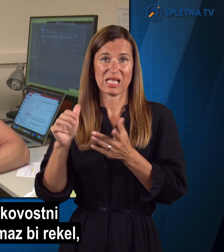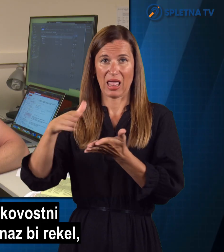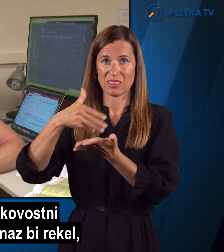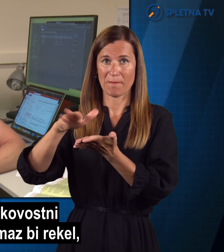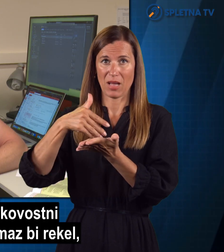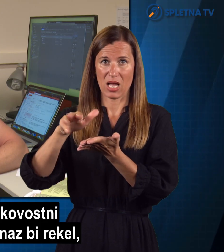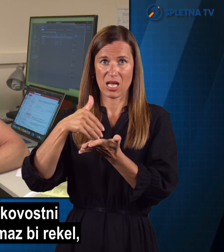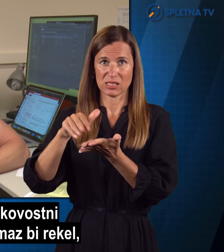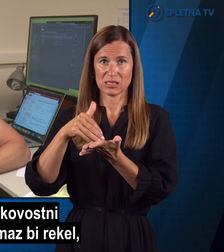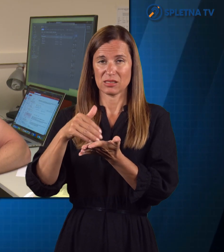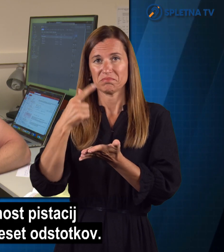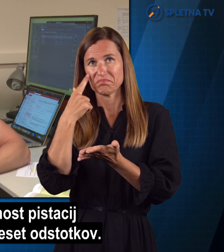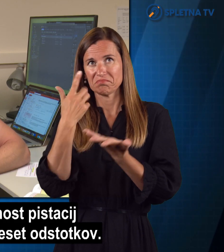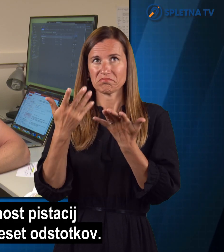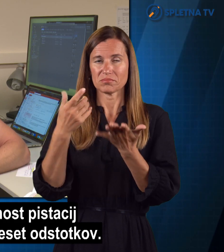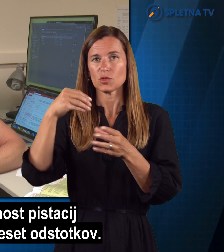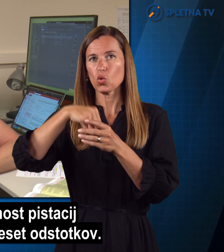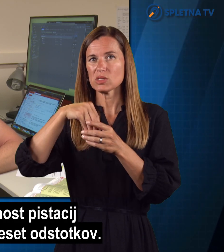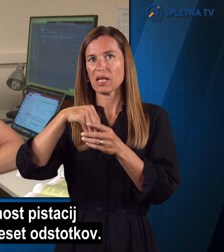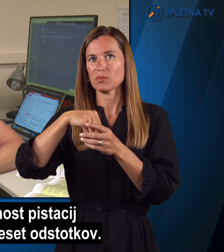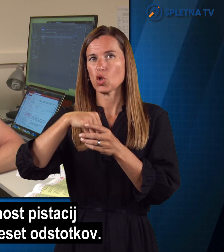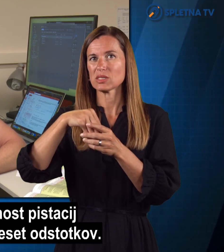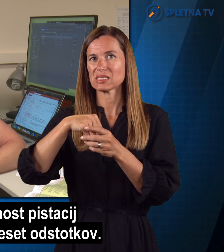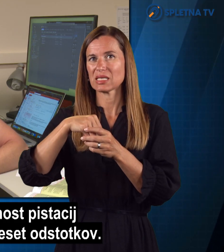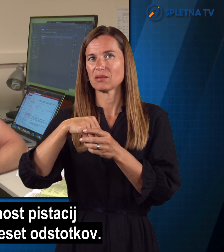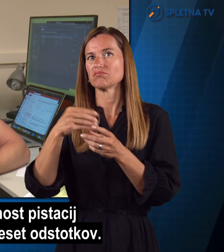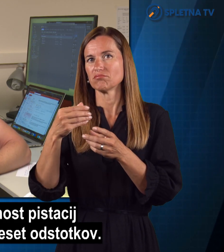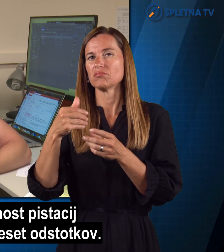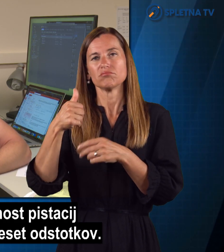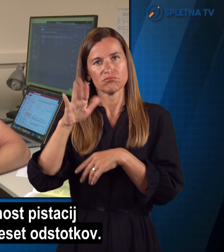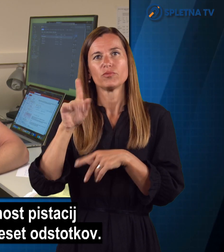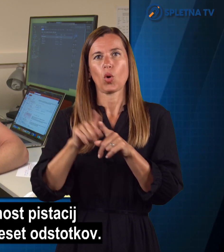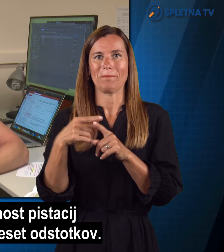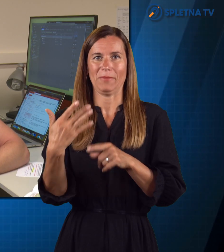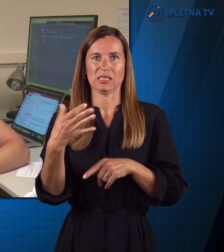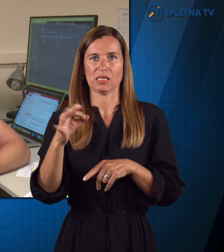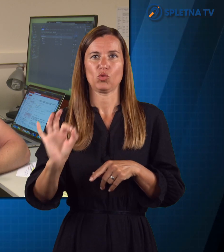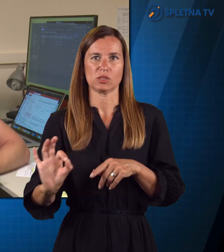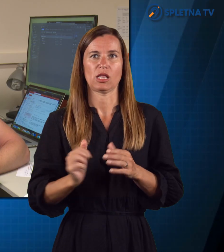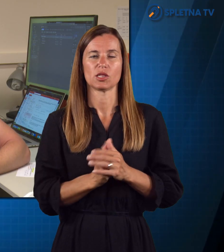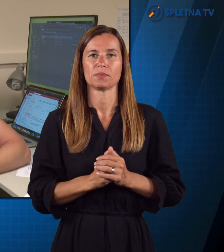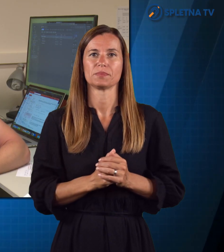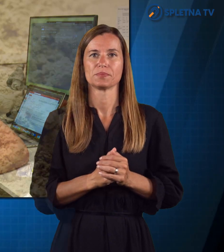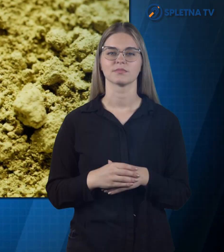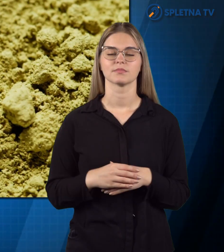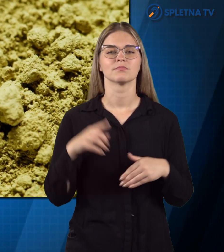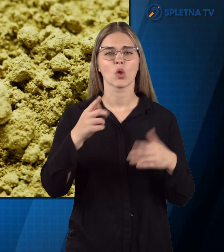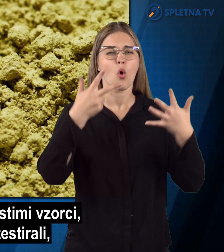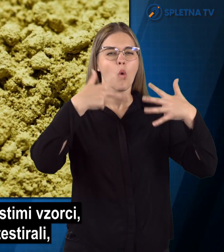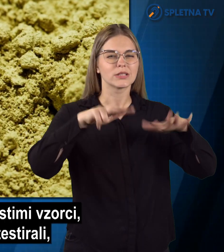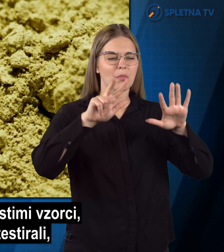namaz bi rekel, da ima vsebnost pistacij krepko nad 50%.